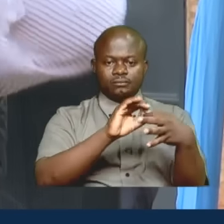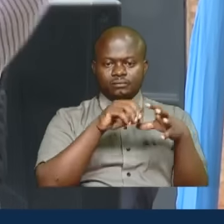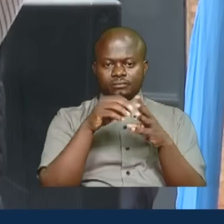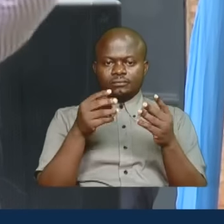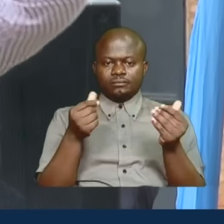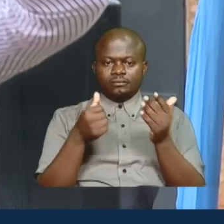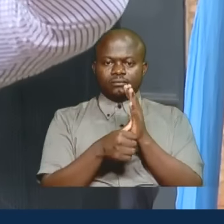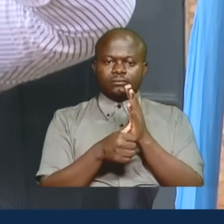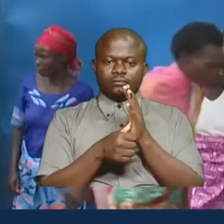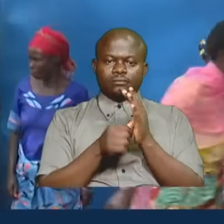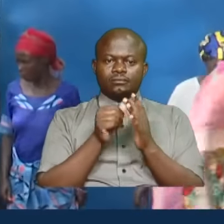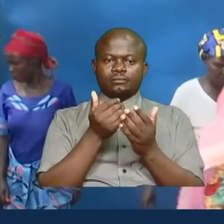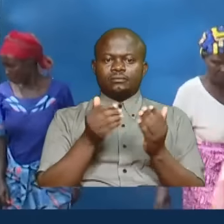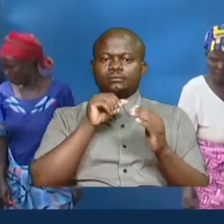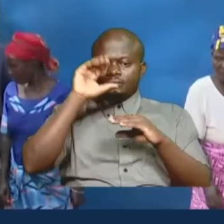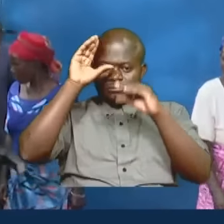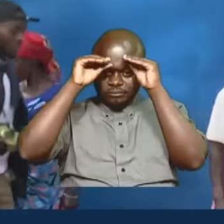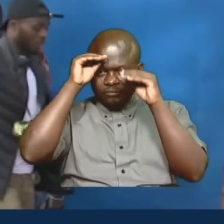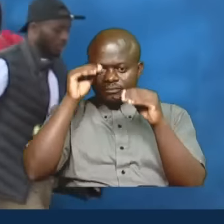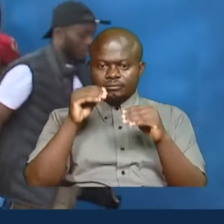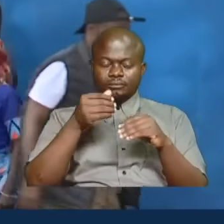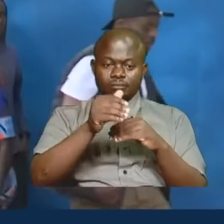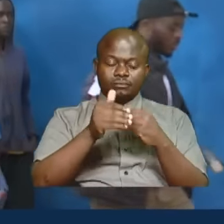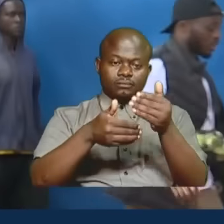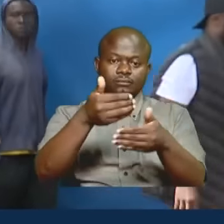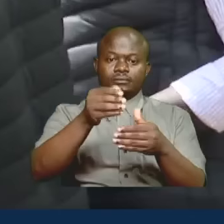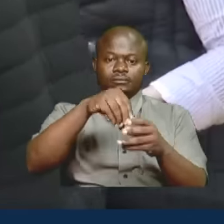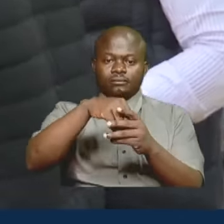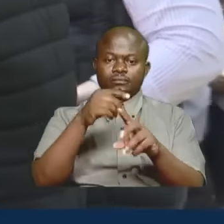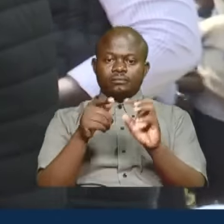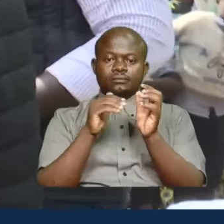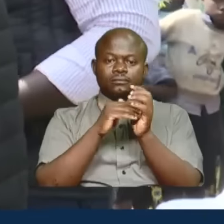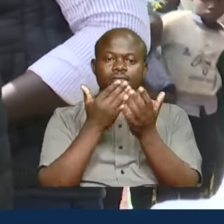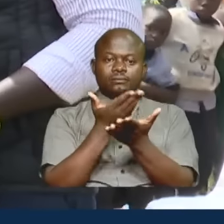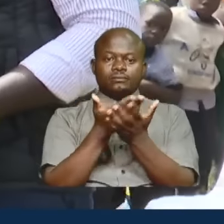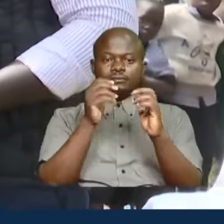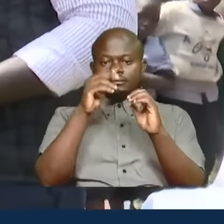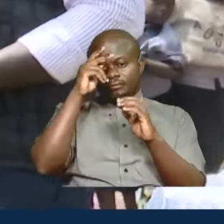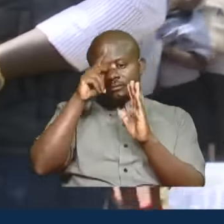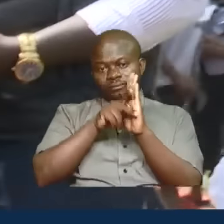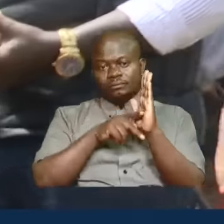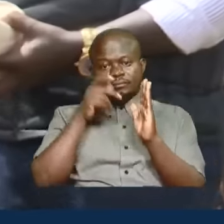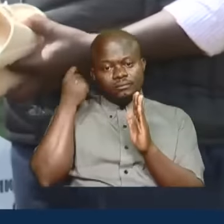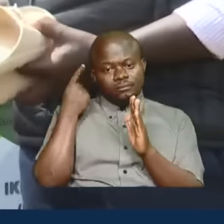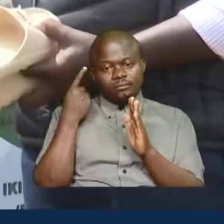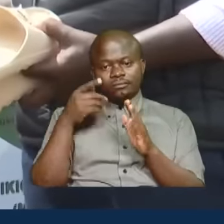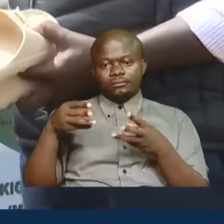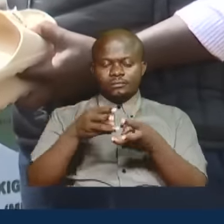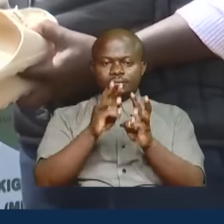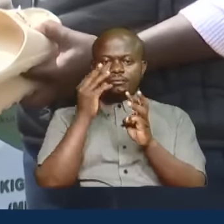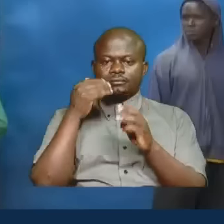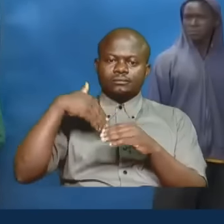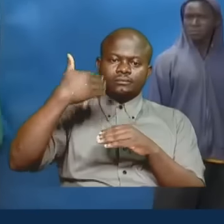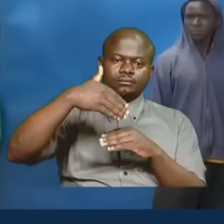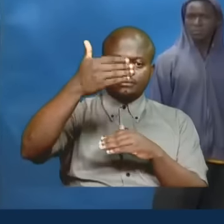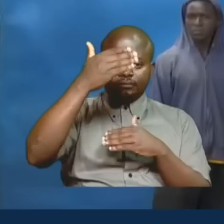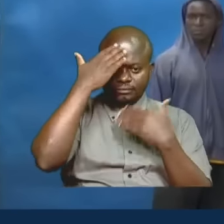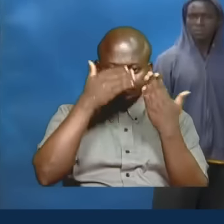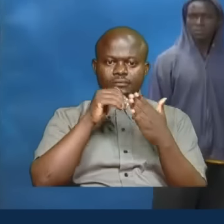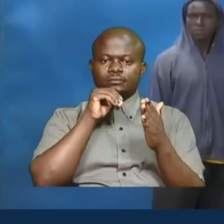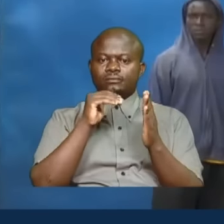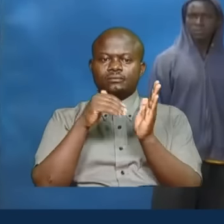ikibazo cy'abana batiga. Urwo ni rwo rugendo turimo, kandi turasaba ko ababyeyi babyumva ku buryo no guhozaho kugira ngo hatagira